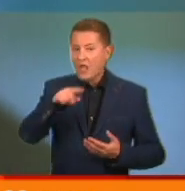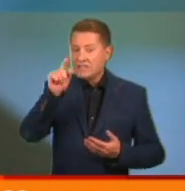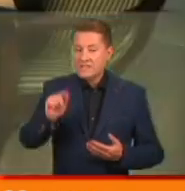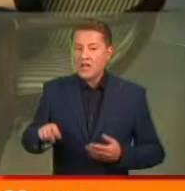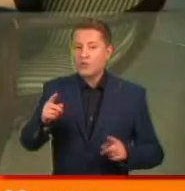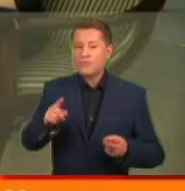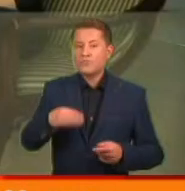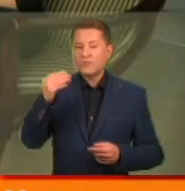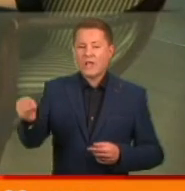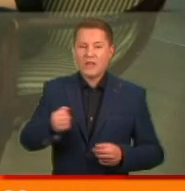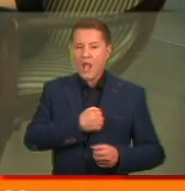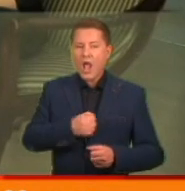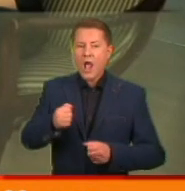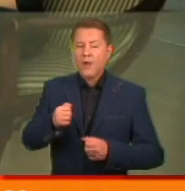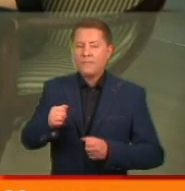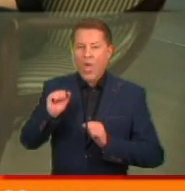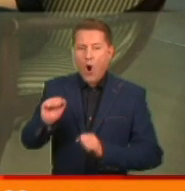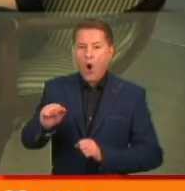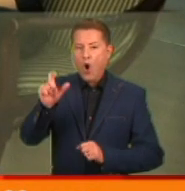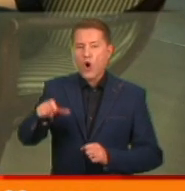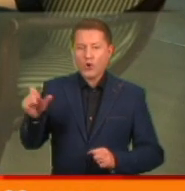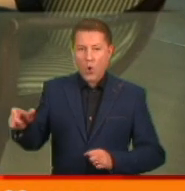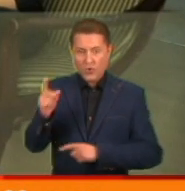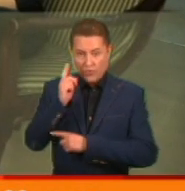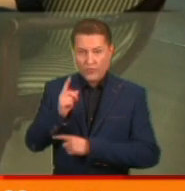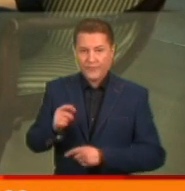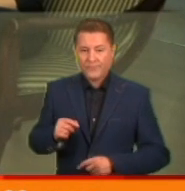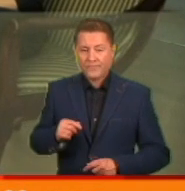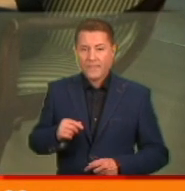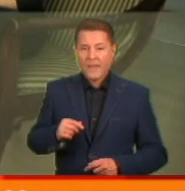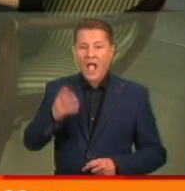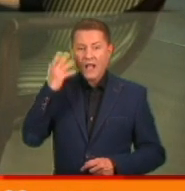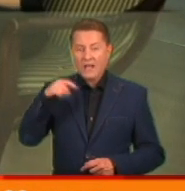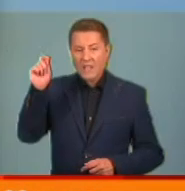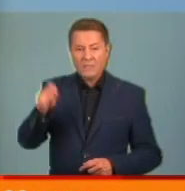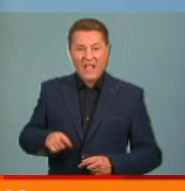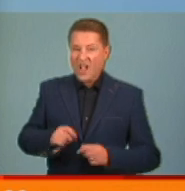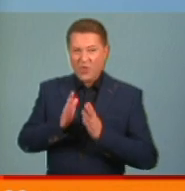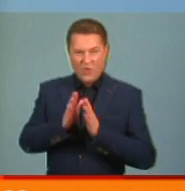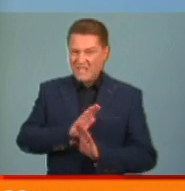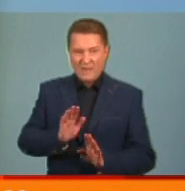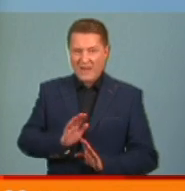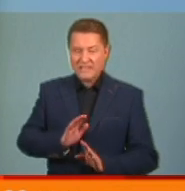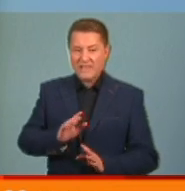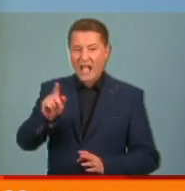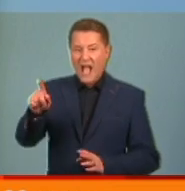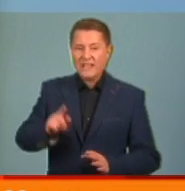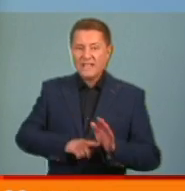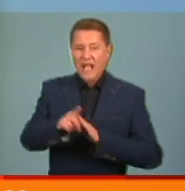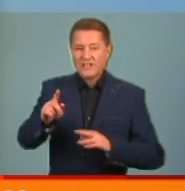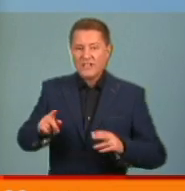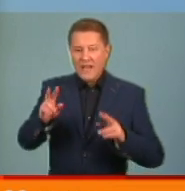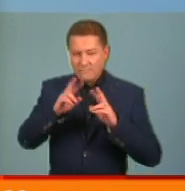дали охорону. Он, когда только приехал, просил охрану, правильно я понимаю? Нет, он ее вообще не просил. Они уже стали разбираться